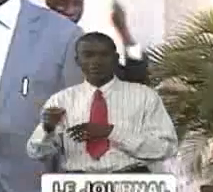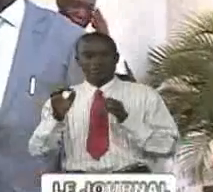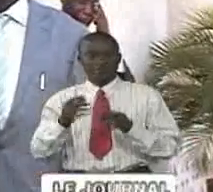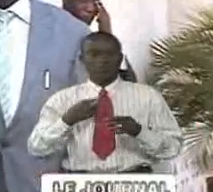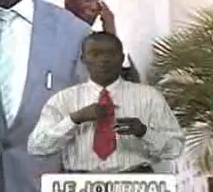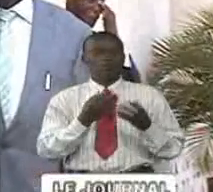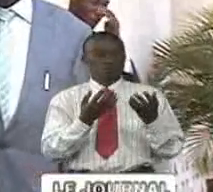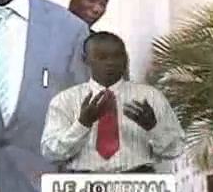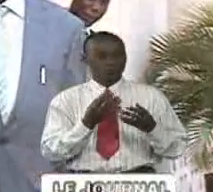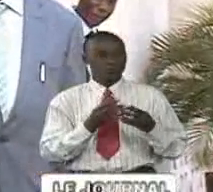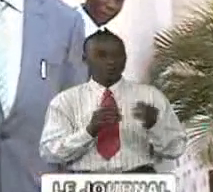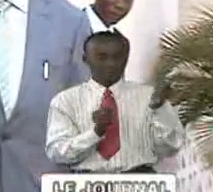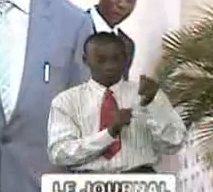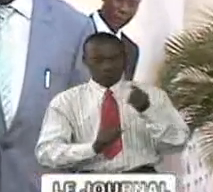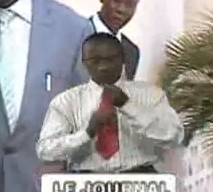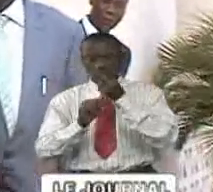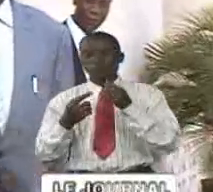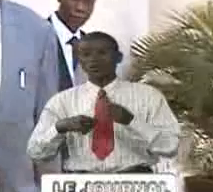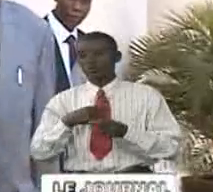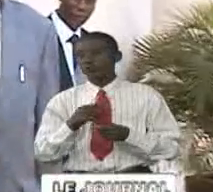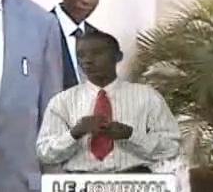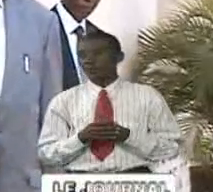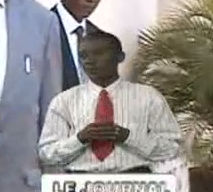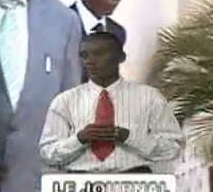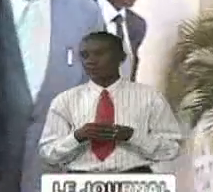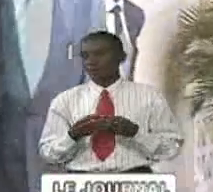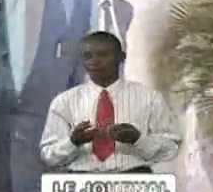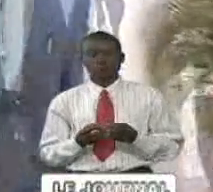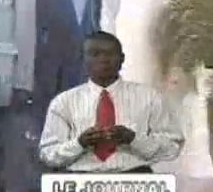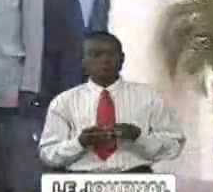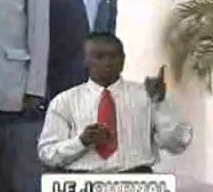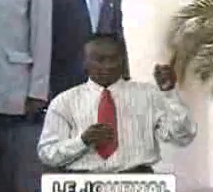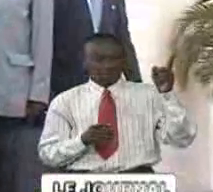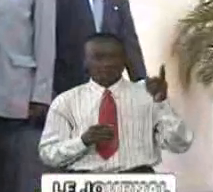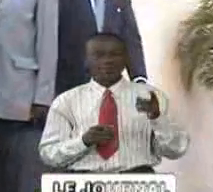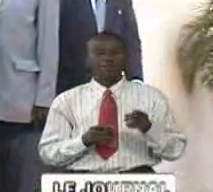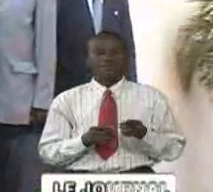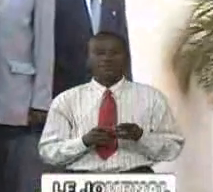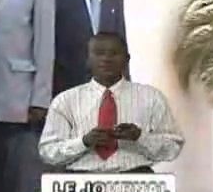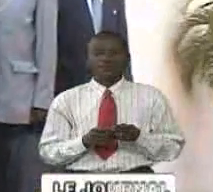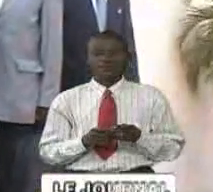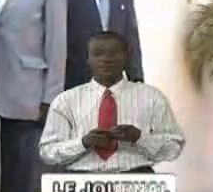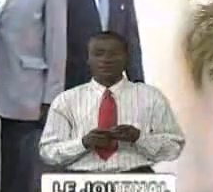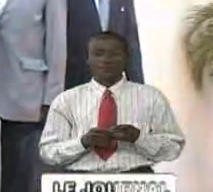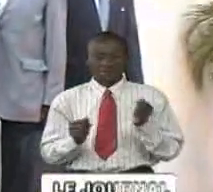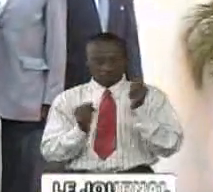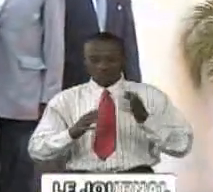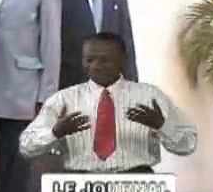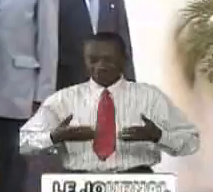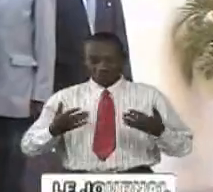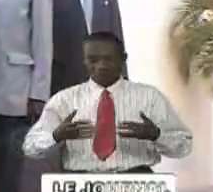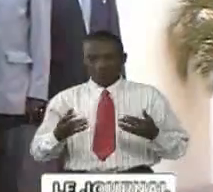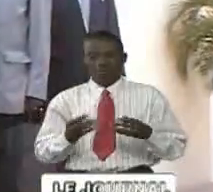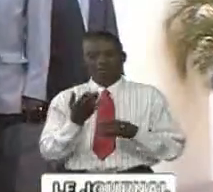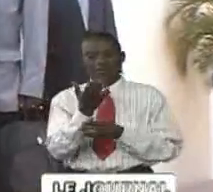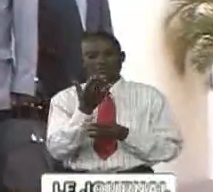l'Angola. En marge des échanges, Luanda a rappelé sa demande de nomination d'un consul général à Lubumbashi. Maître Célestin Tundaya Kassende a promis qu'une attention